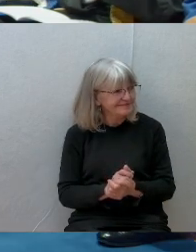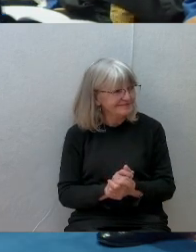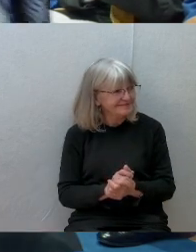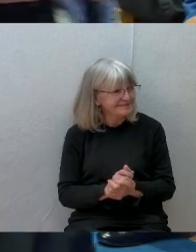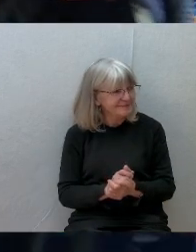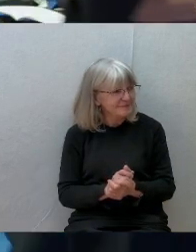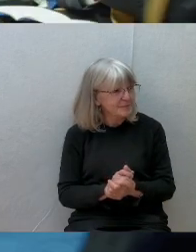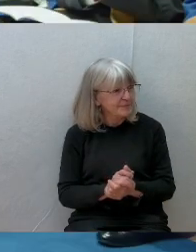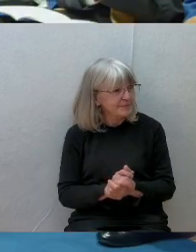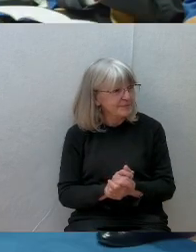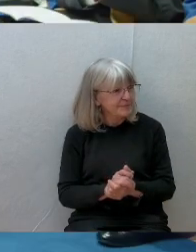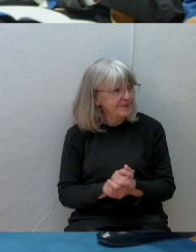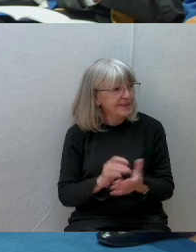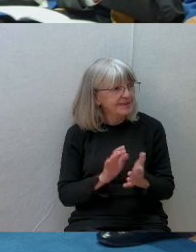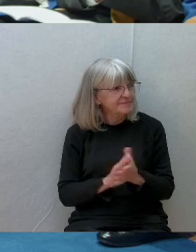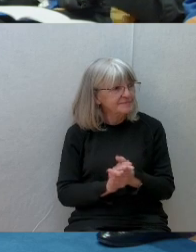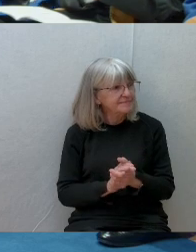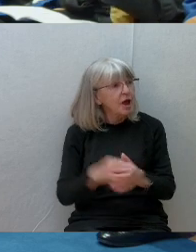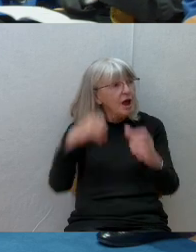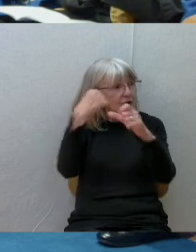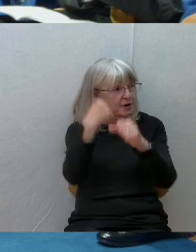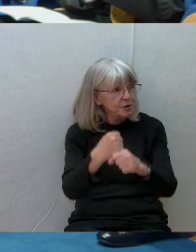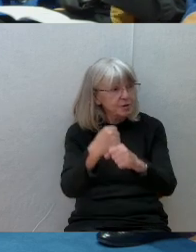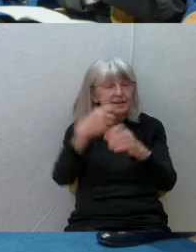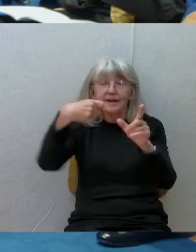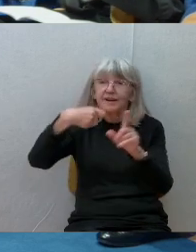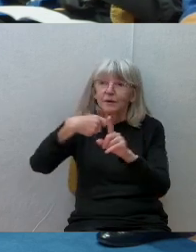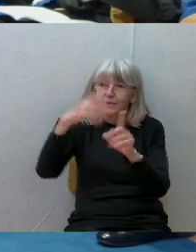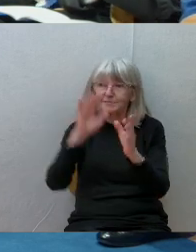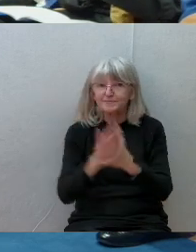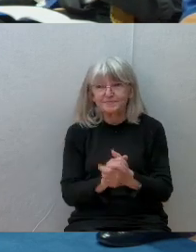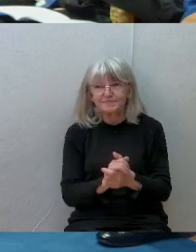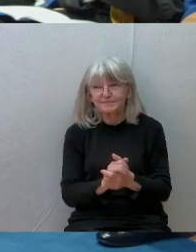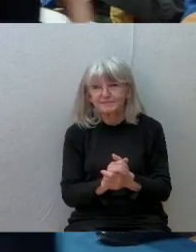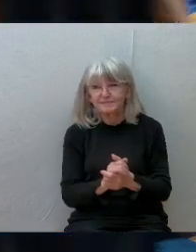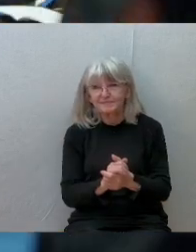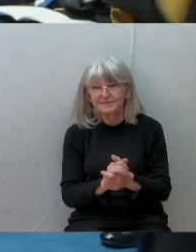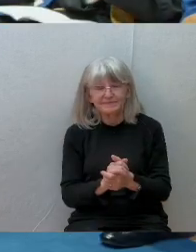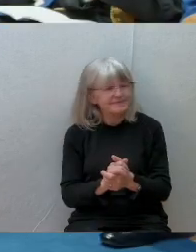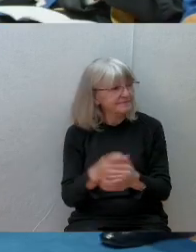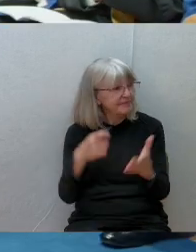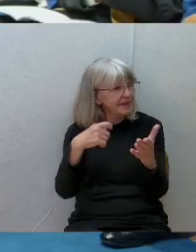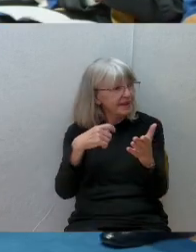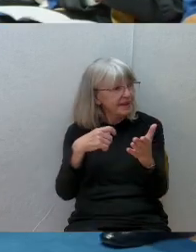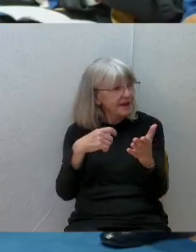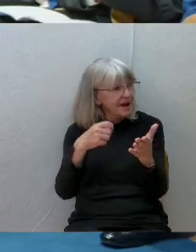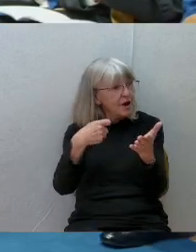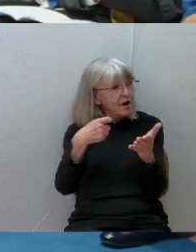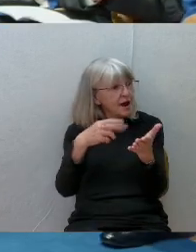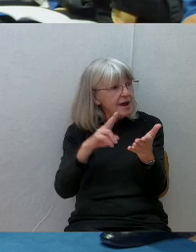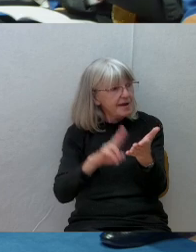Gurpreet Kaur. Ravinder Kaur.